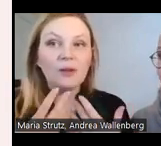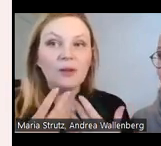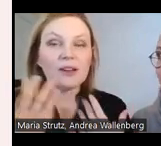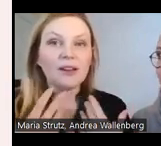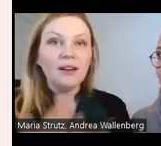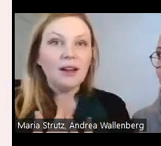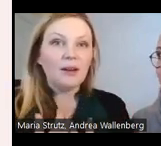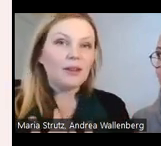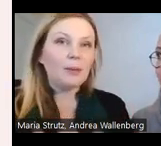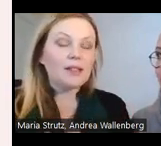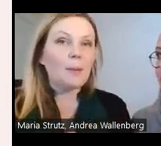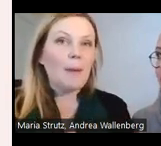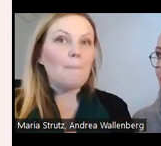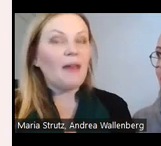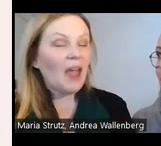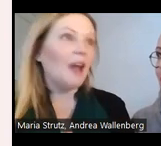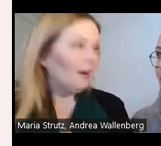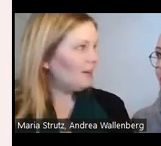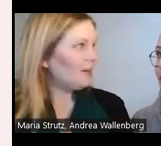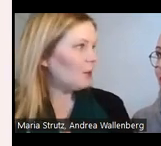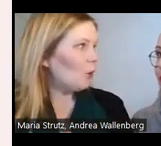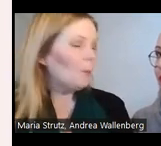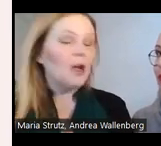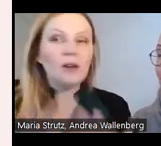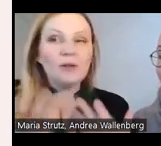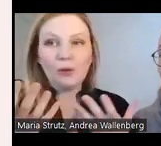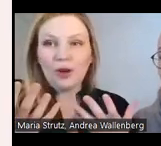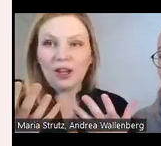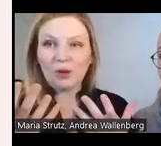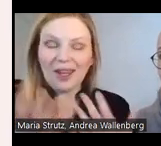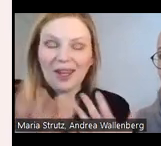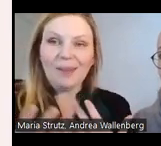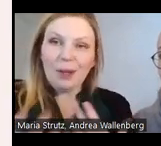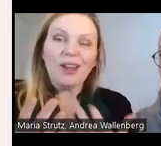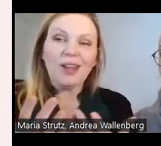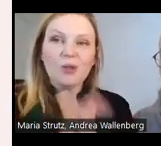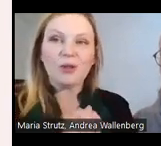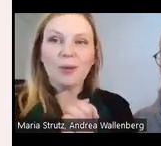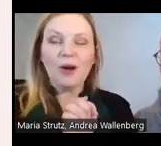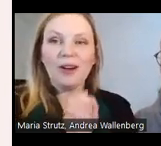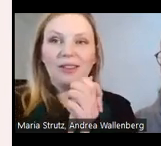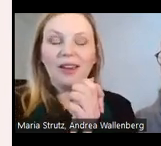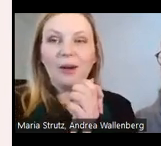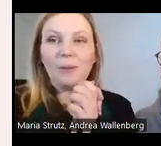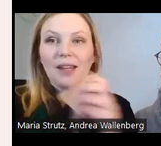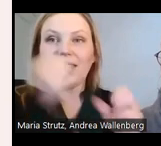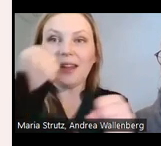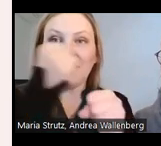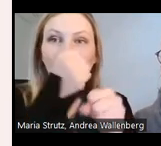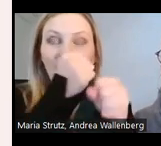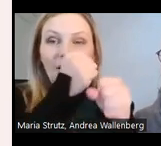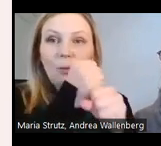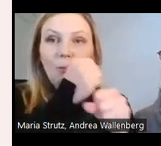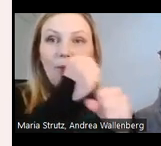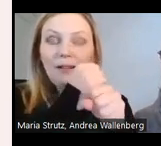ganska grova rörelser och att det blir liksom ba-ba-da-da man slår ihop. Så funkar ju babytecken också för barn, att om man ska